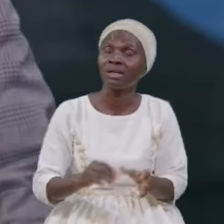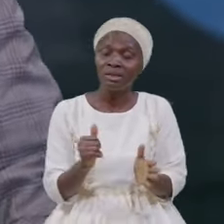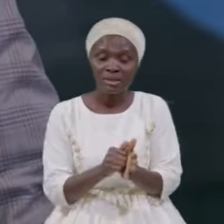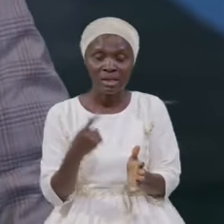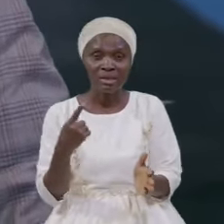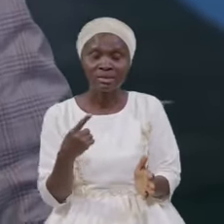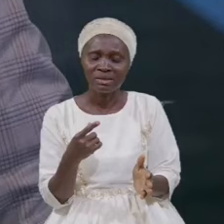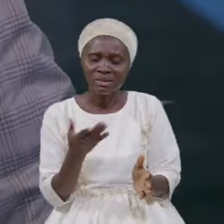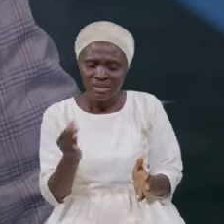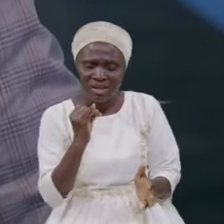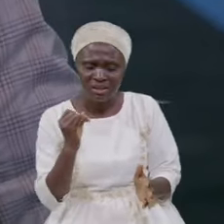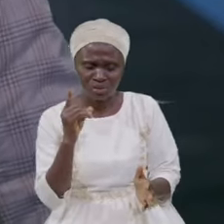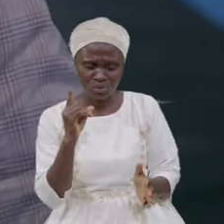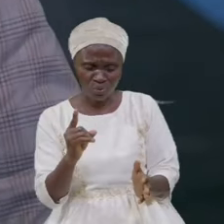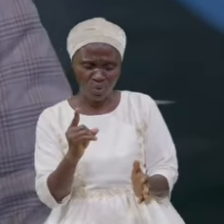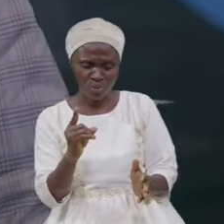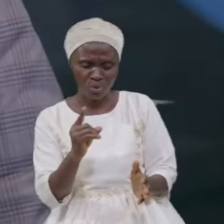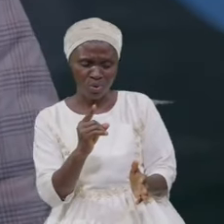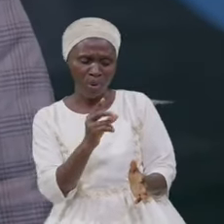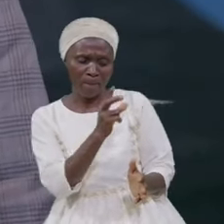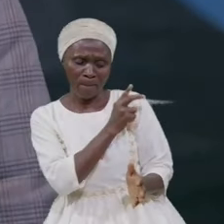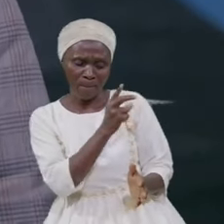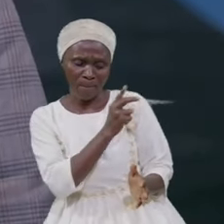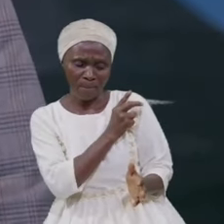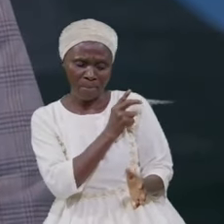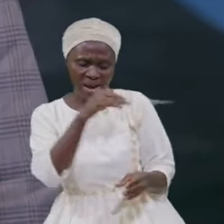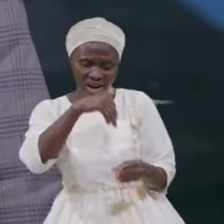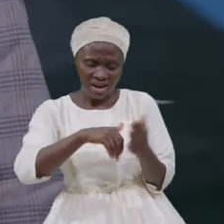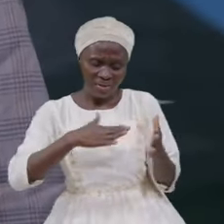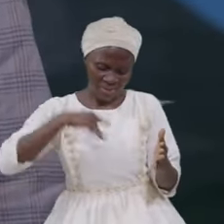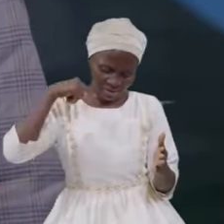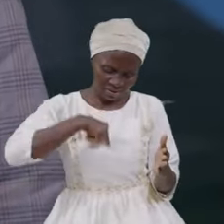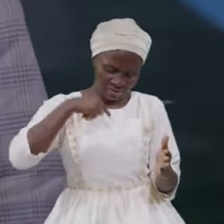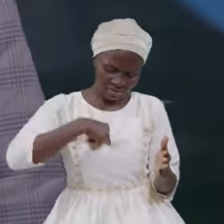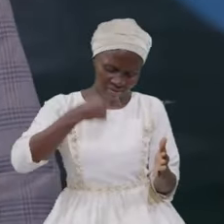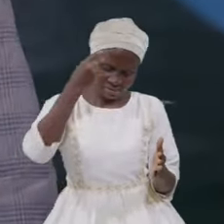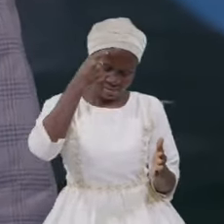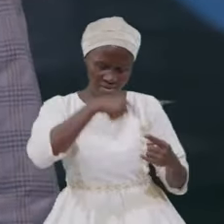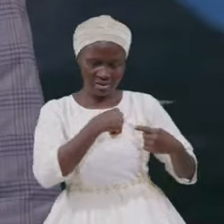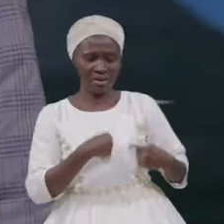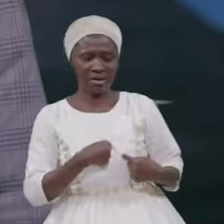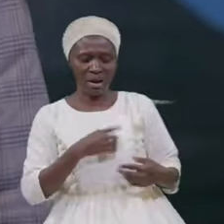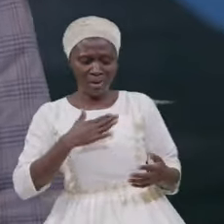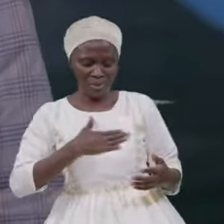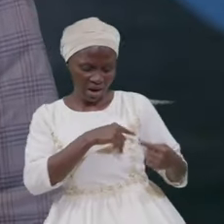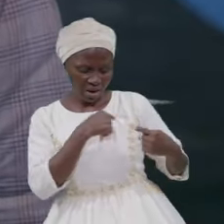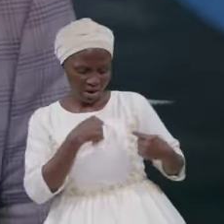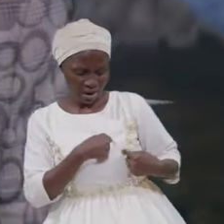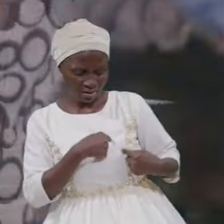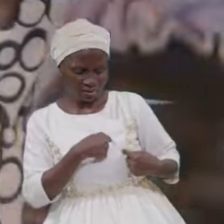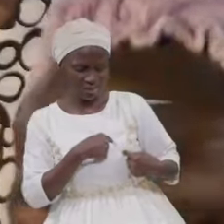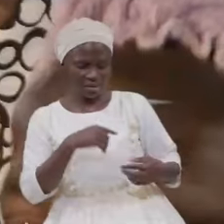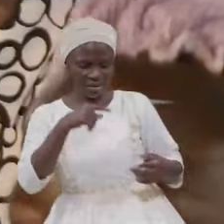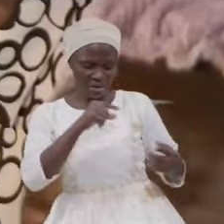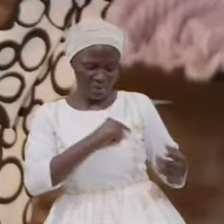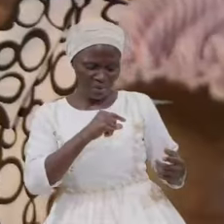homme intérieur, ma conscience m'en avertissait. Je suis ton policier, je t'arrête aujourd'hui. Tu as fait cette chose